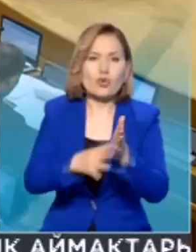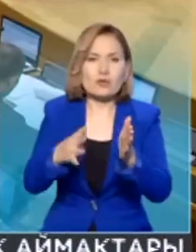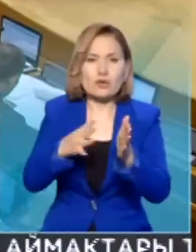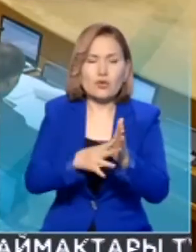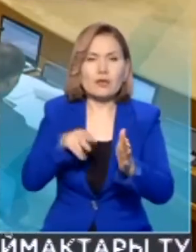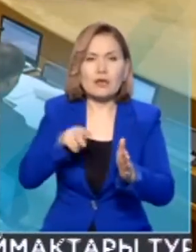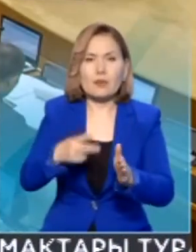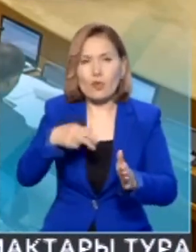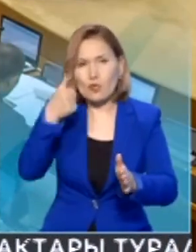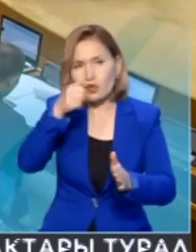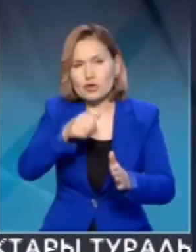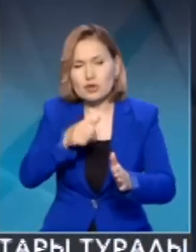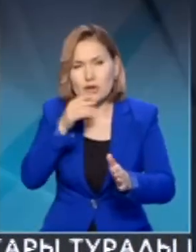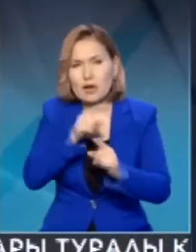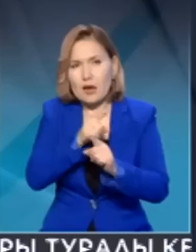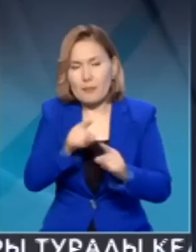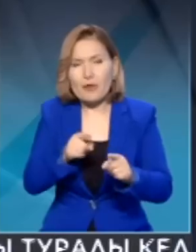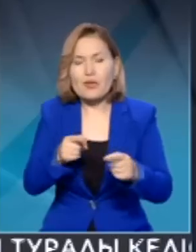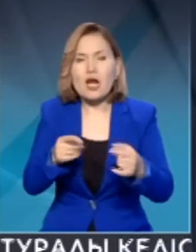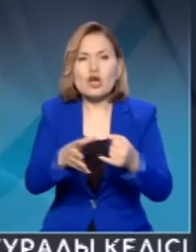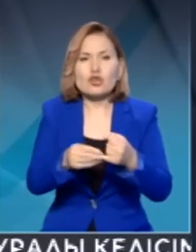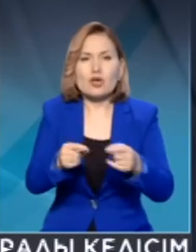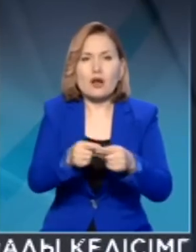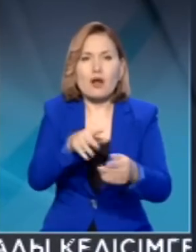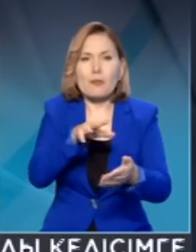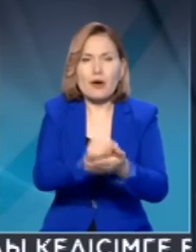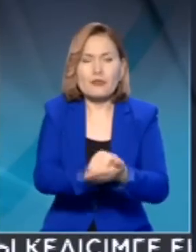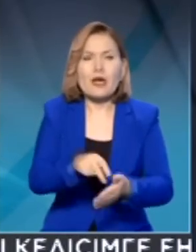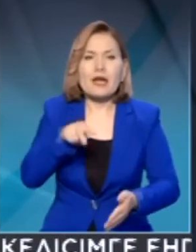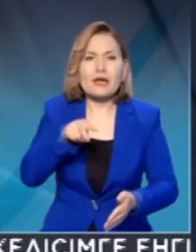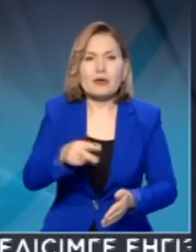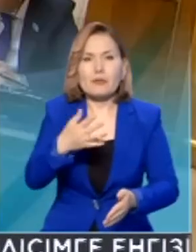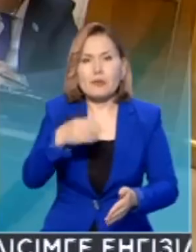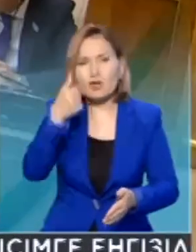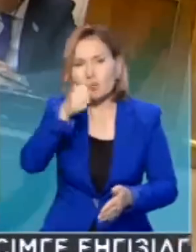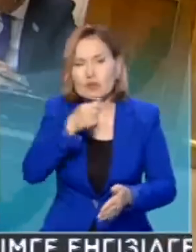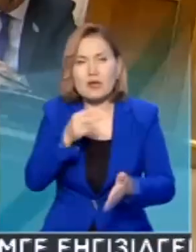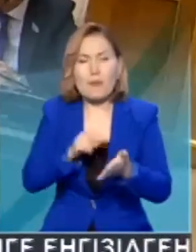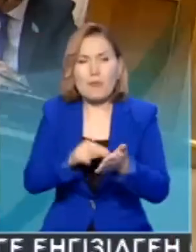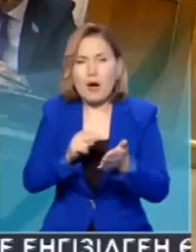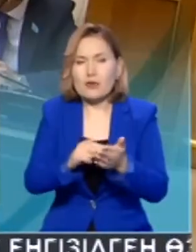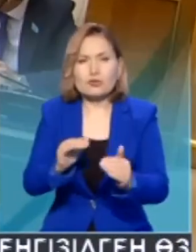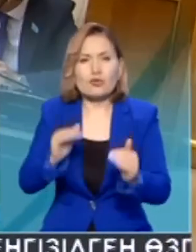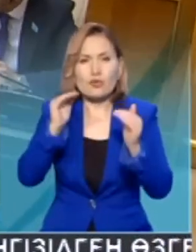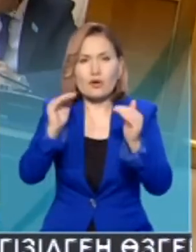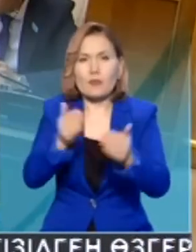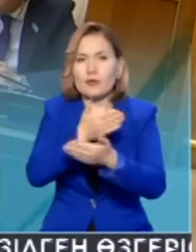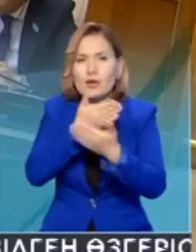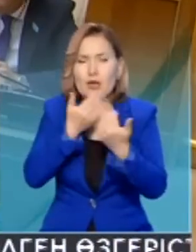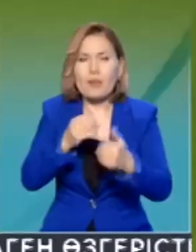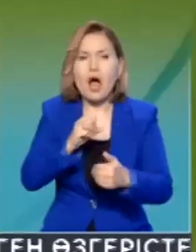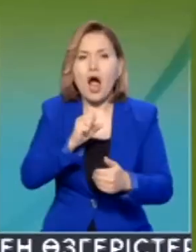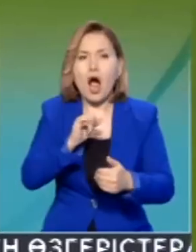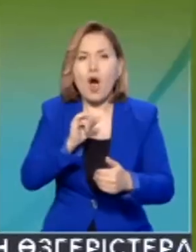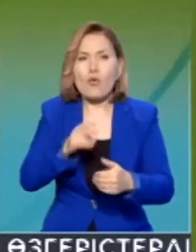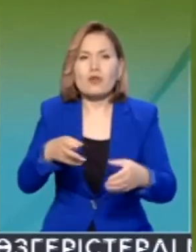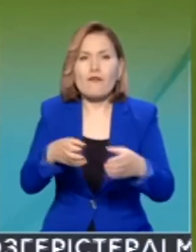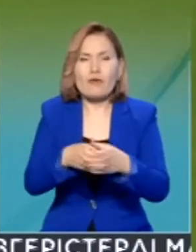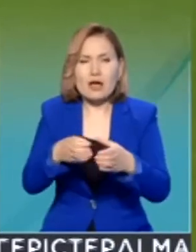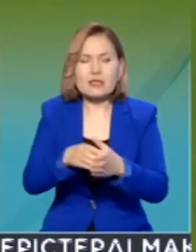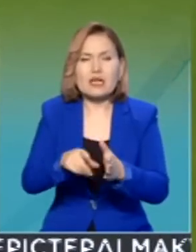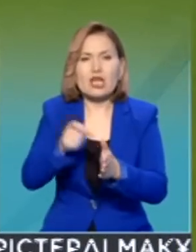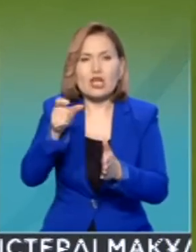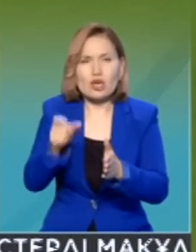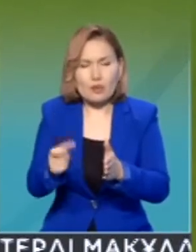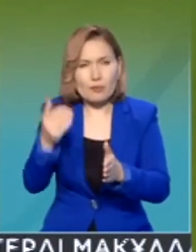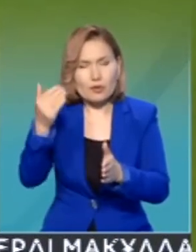1999-2030 жылдарды қамтиды. Бірақ жалға беру ғана 2005 жылдан бері өзгермеген. Осын айтқан ауыл фракциясының депутаты Серік Егізбаев